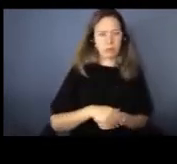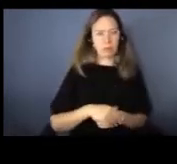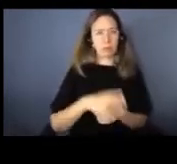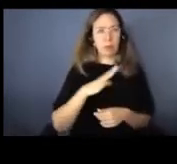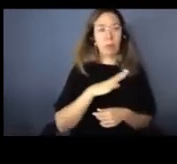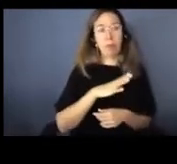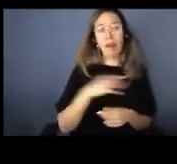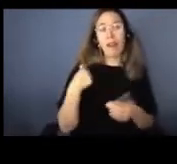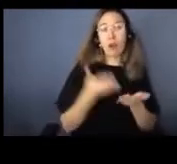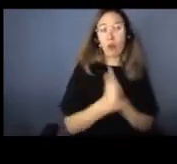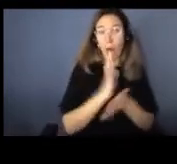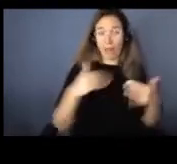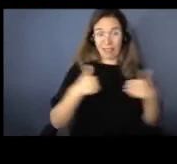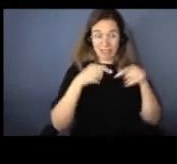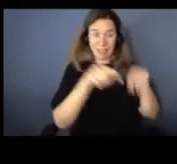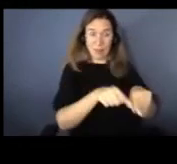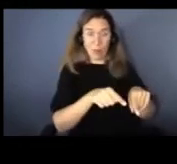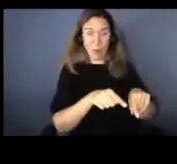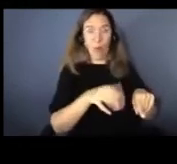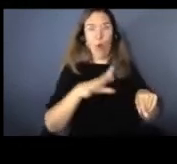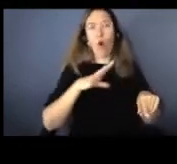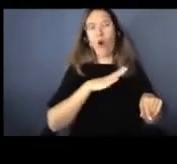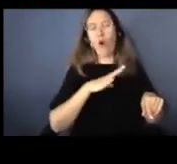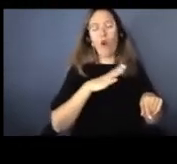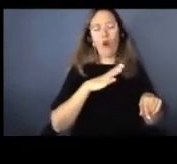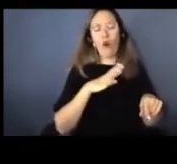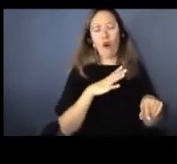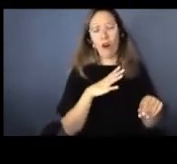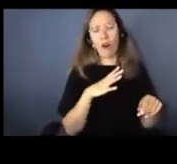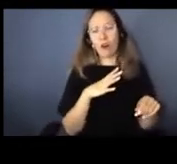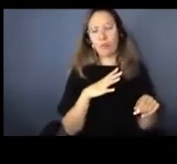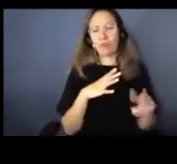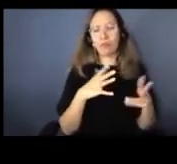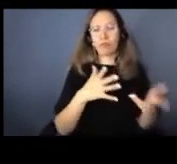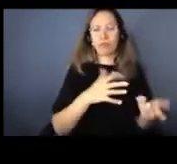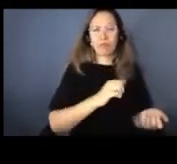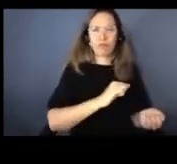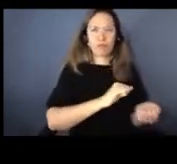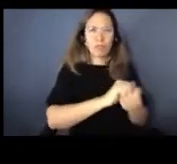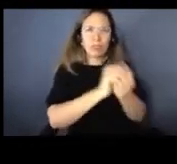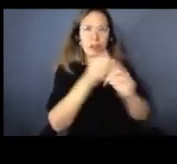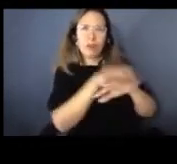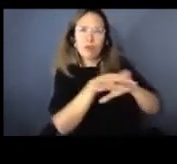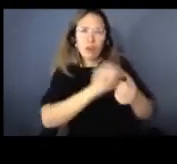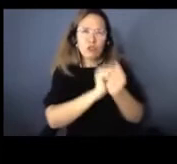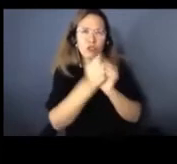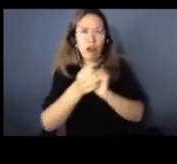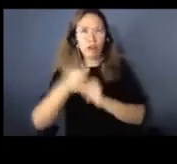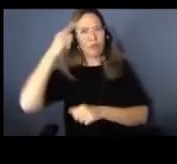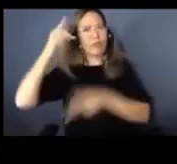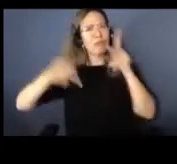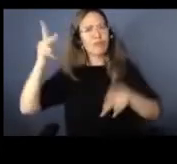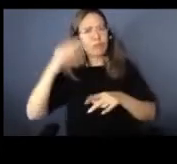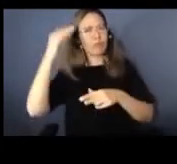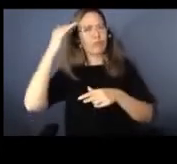réforme du droit animalier, il y a une délégation vers l'évolution des mentalités qui pourrait opérer des changements